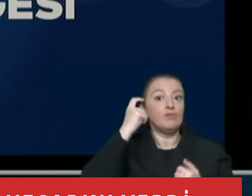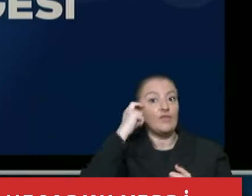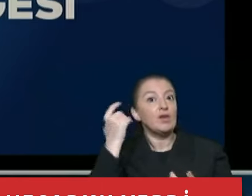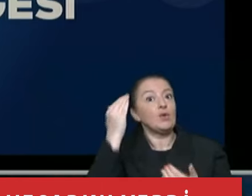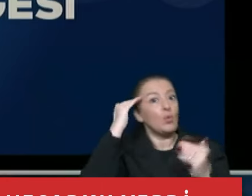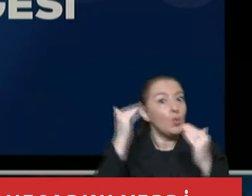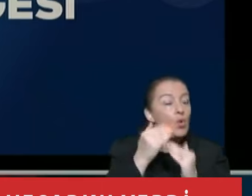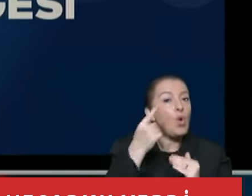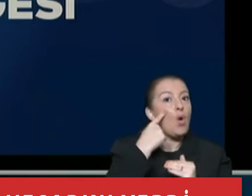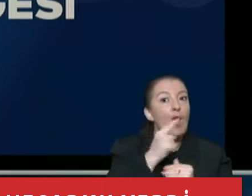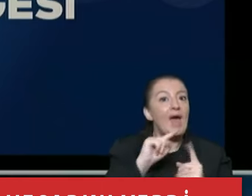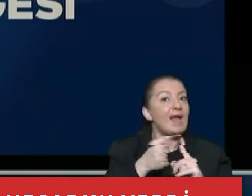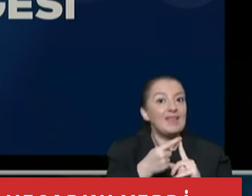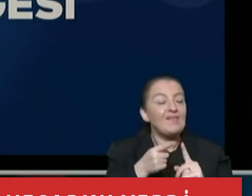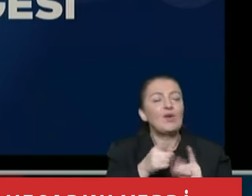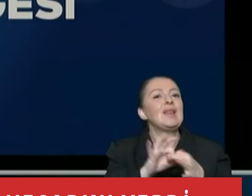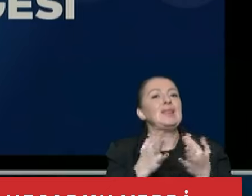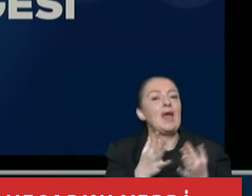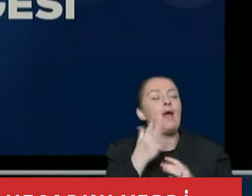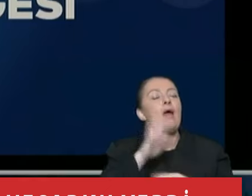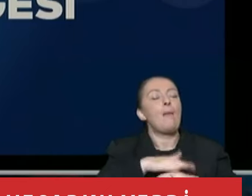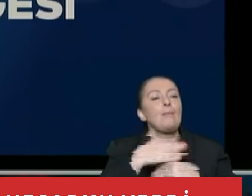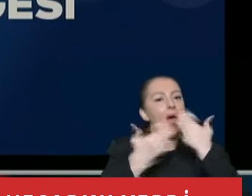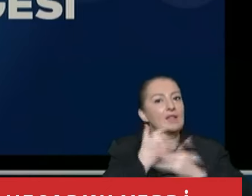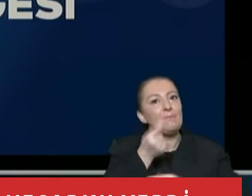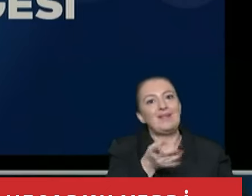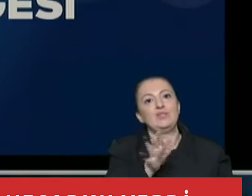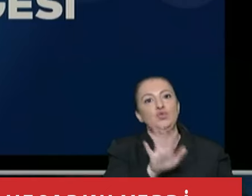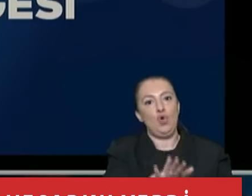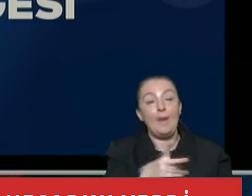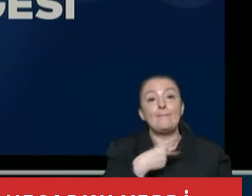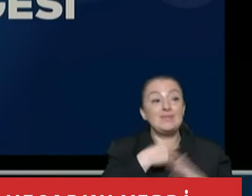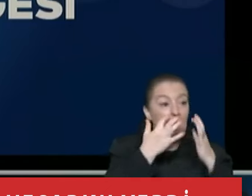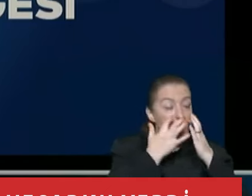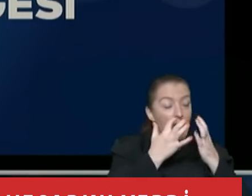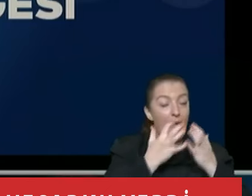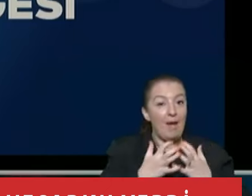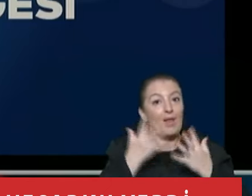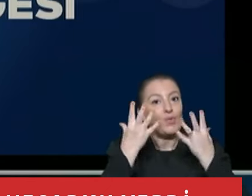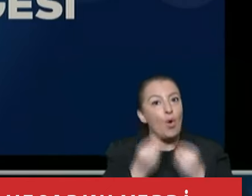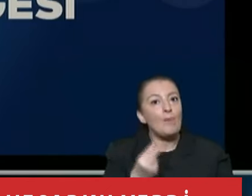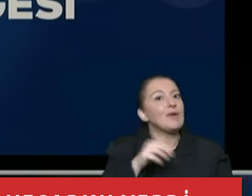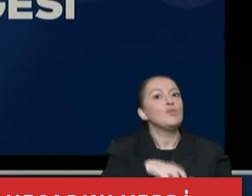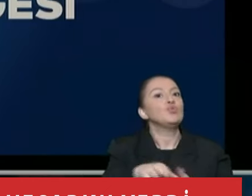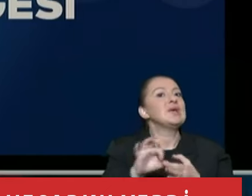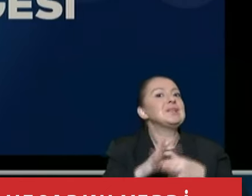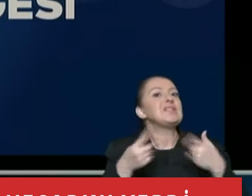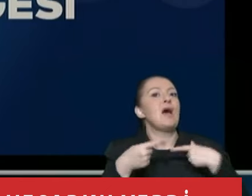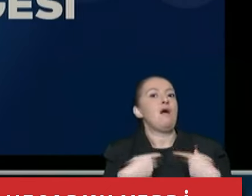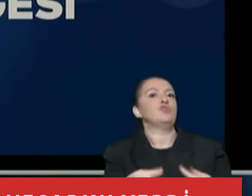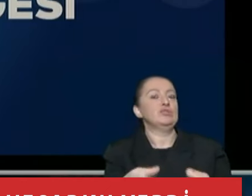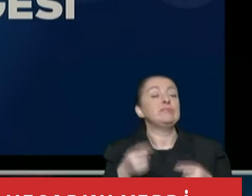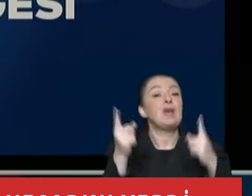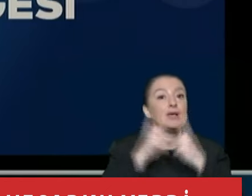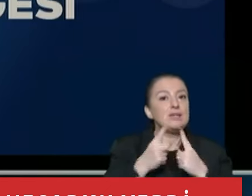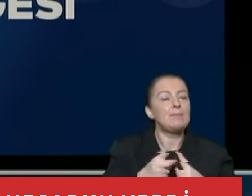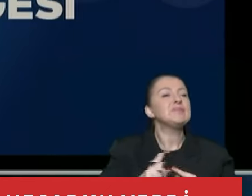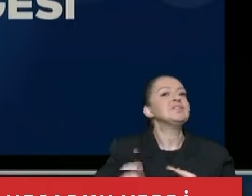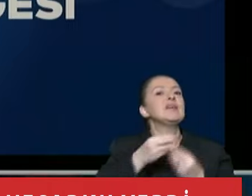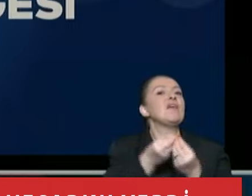yaptığımıza geçmeden önce bize emanet edilen bütçeyi nasıl kullandığımız hesabını sizlere